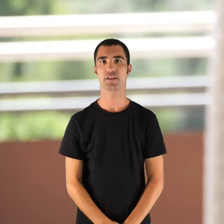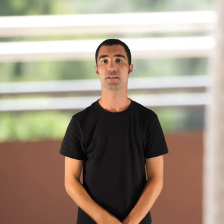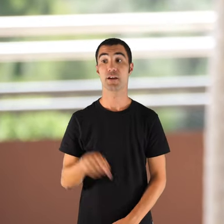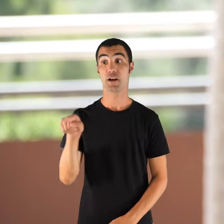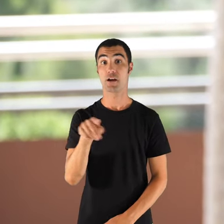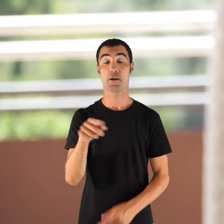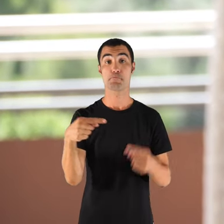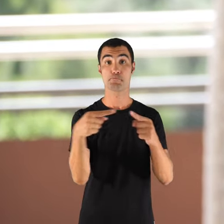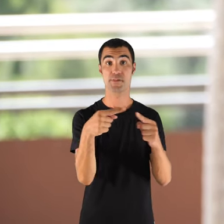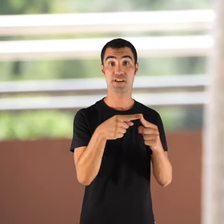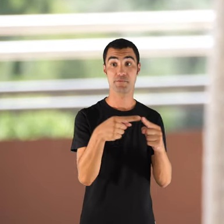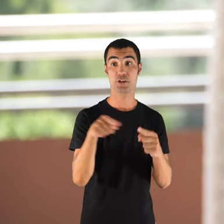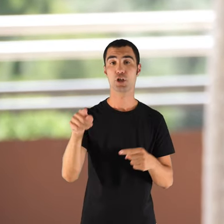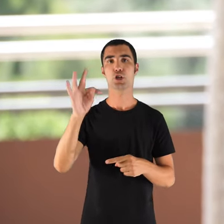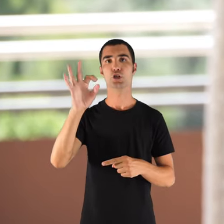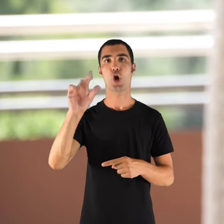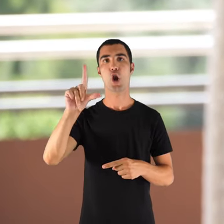cosí d'en Tolo Blau.